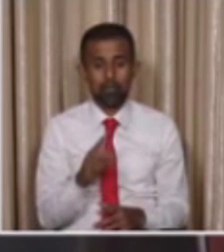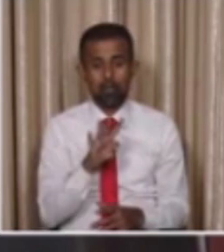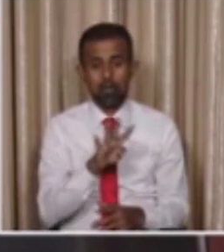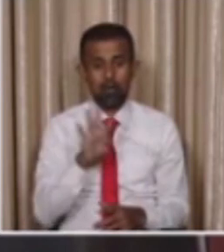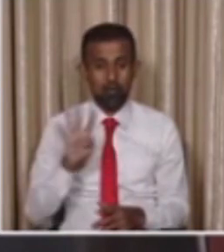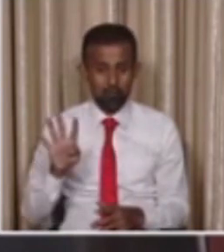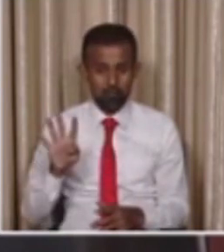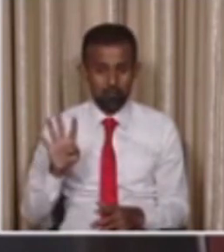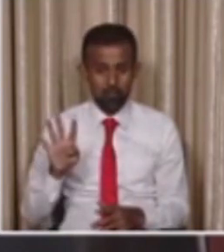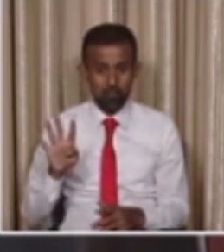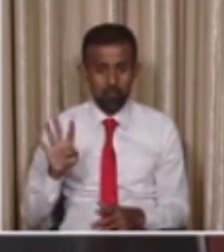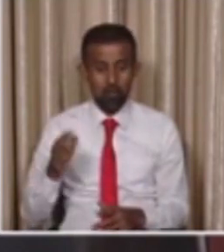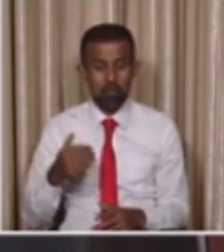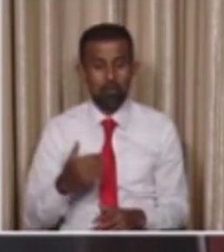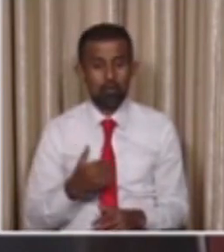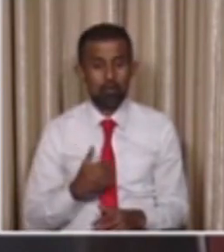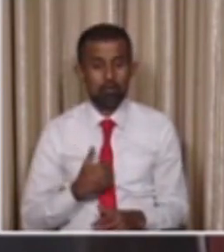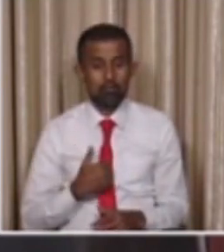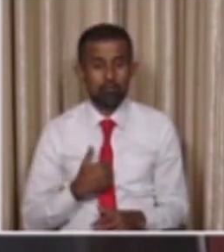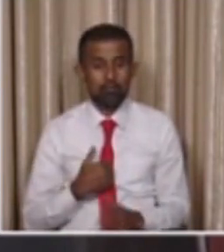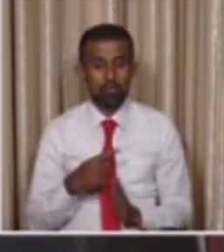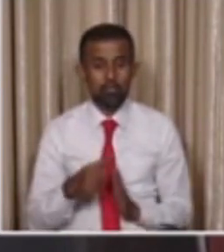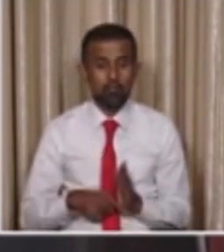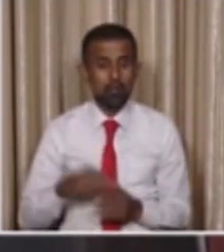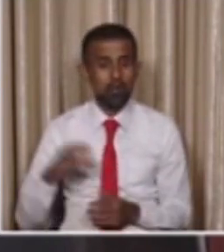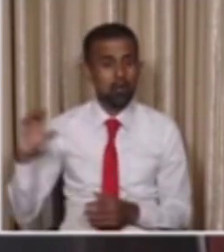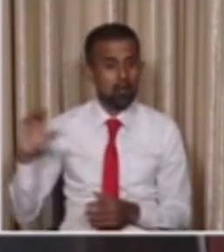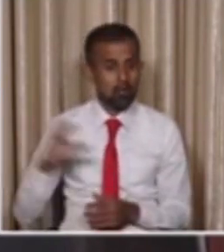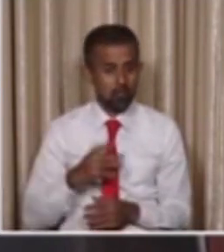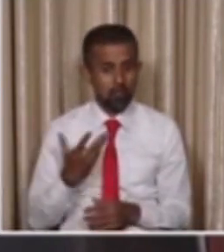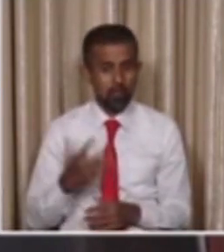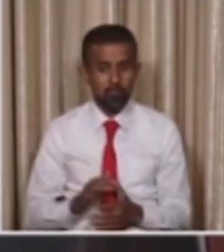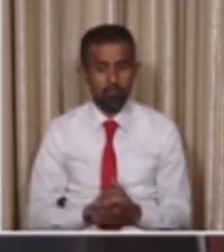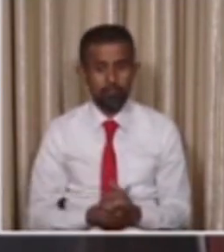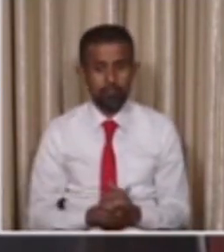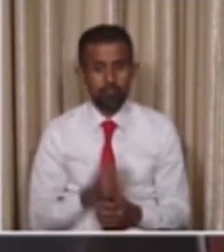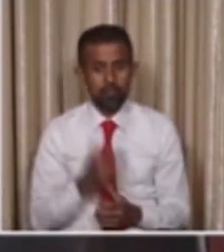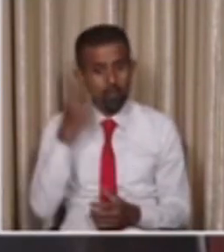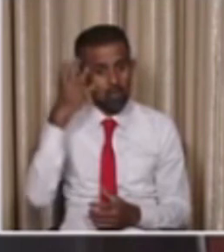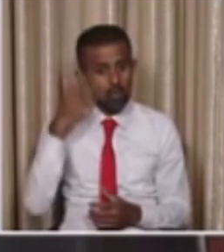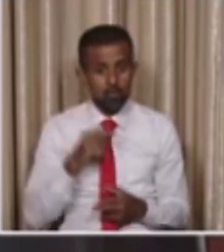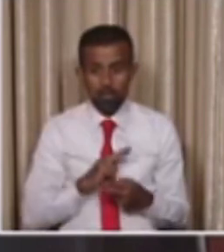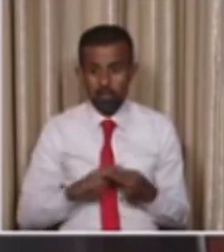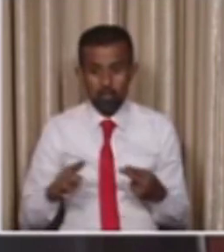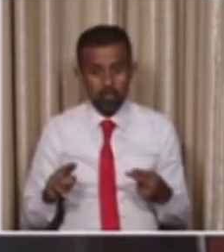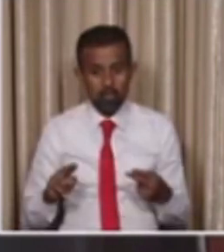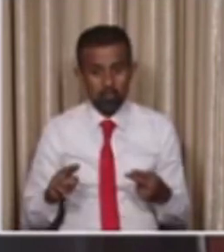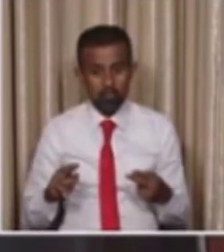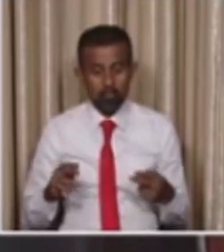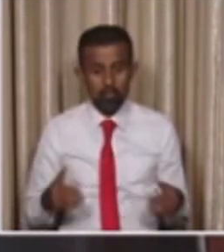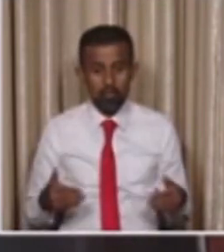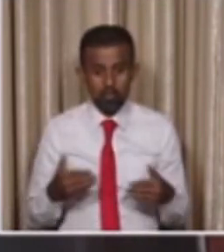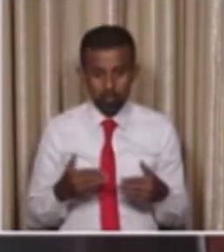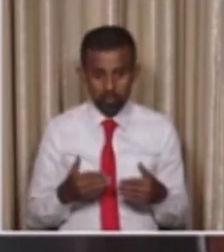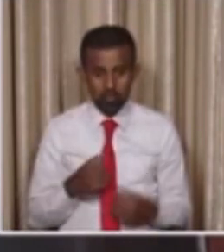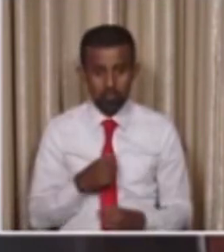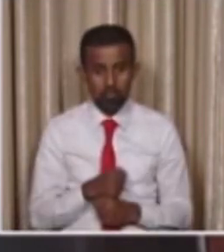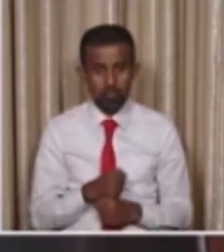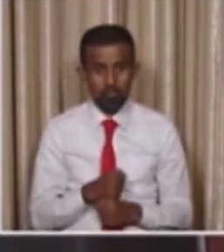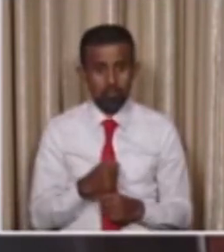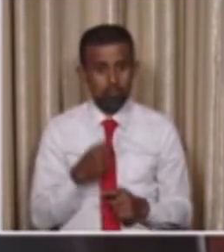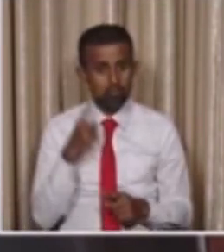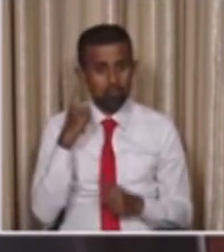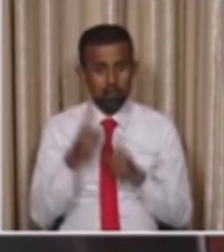3,144ක් අපිට රටට ලැබුණ ගරු නියෝජ්‍ය කතානායකතුමනි. අමතක කරන්න එපා මේ අද මේ රාජ්‍ය බලය ගැන කතා